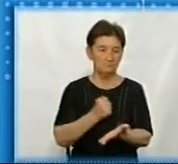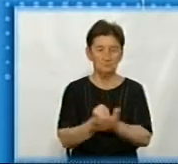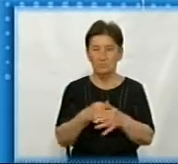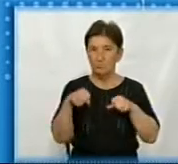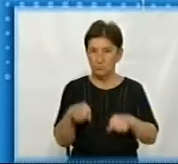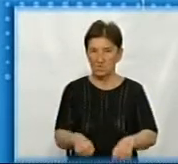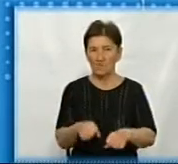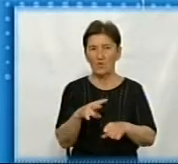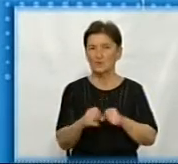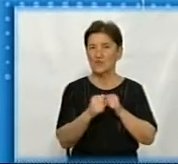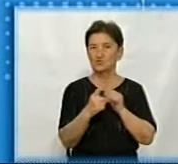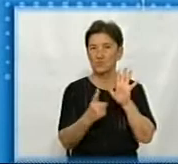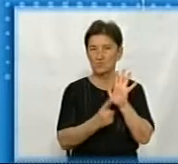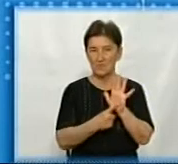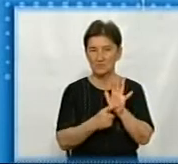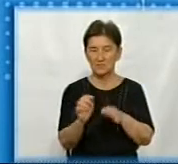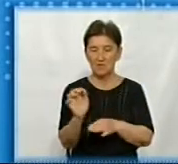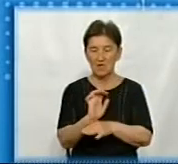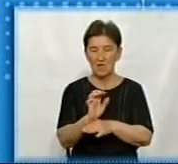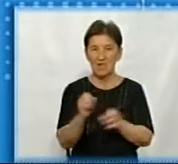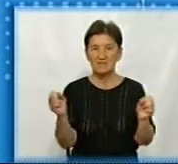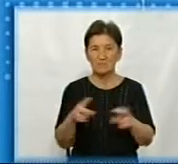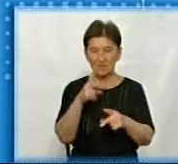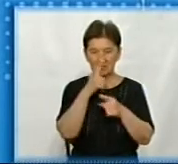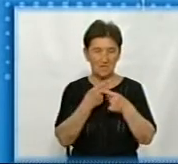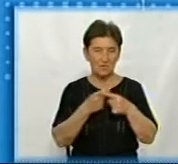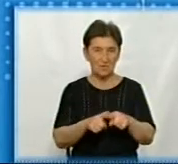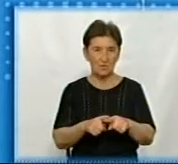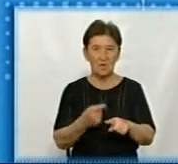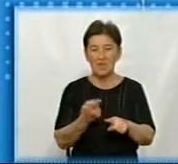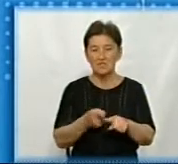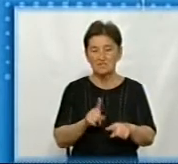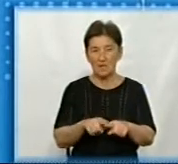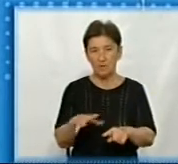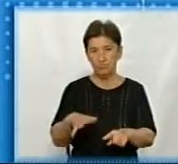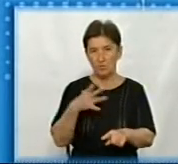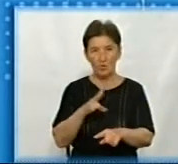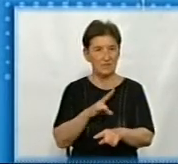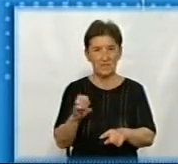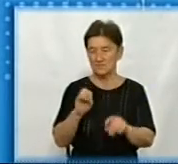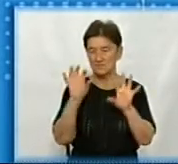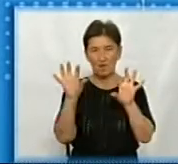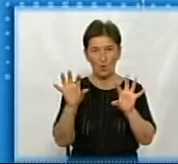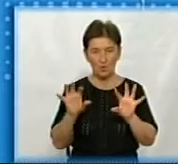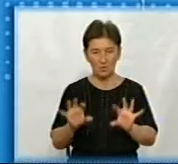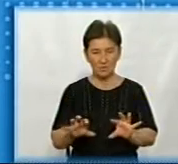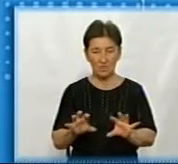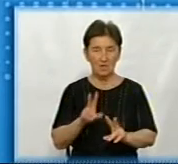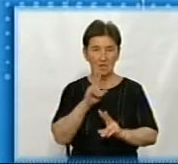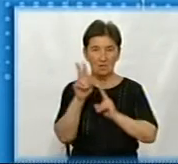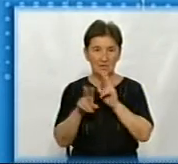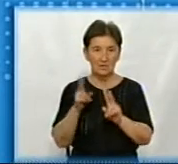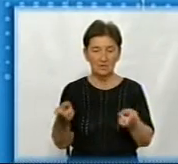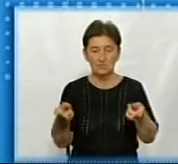на 16 спецтехнік за міською радою. Те, що дійсно це було незаконно. Апеляційну скаргу залишили без